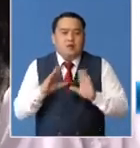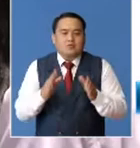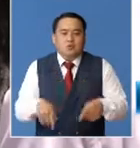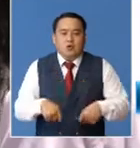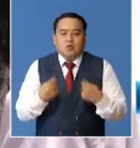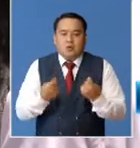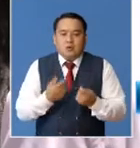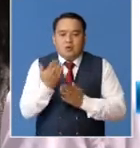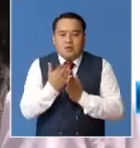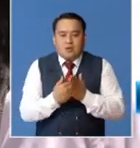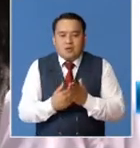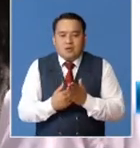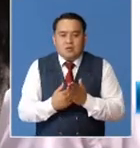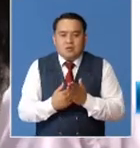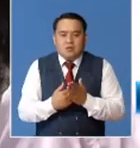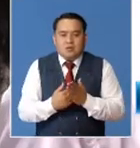нарушения составляется административный материал,